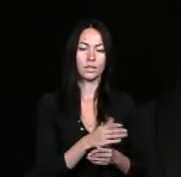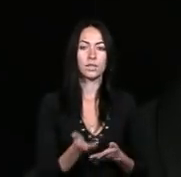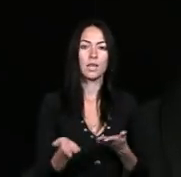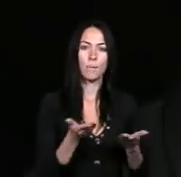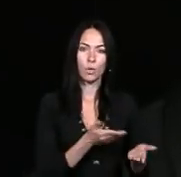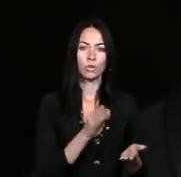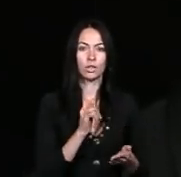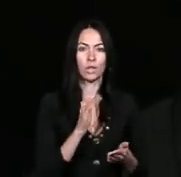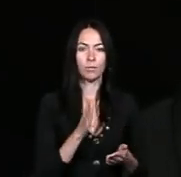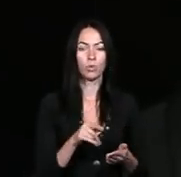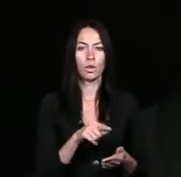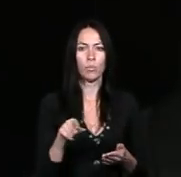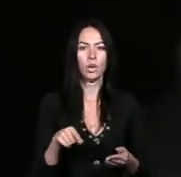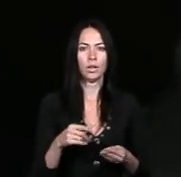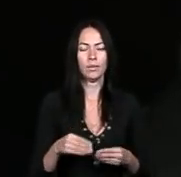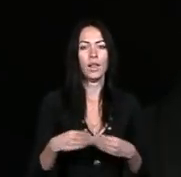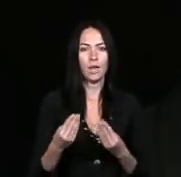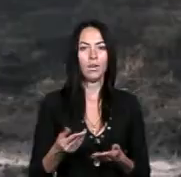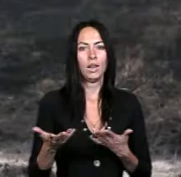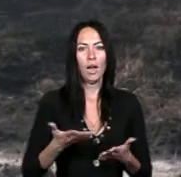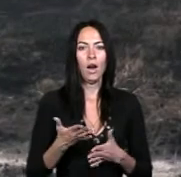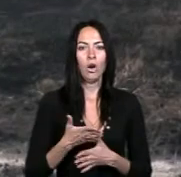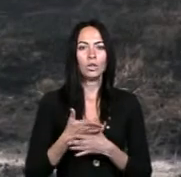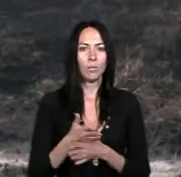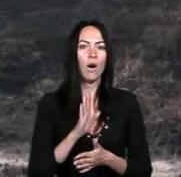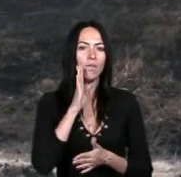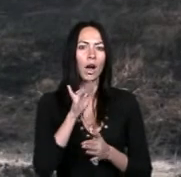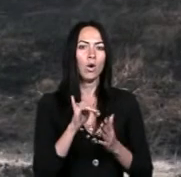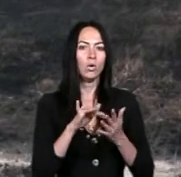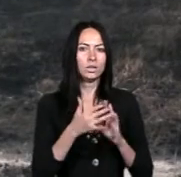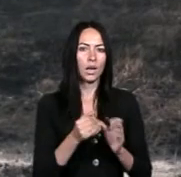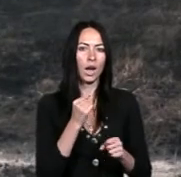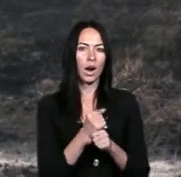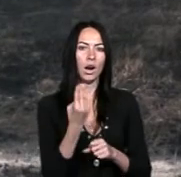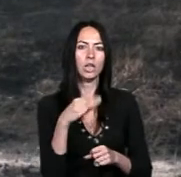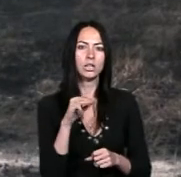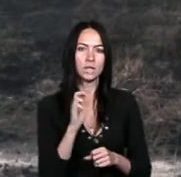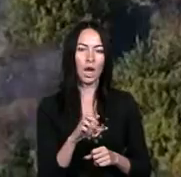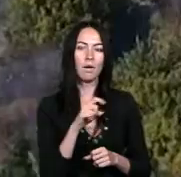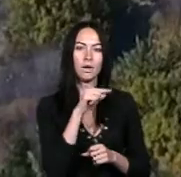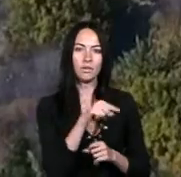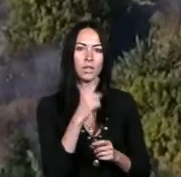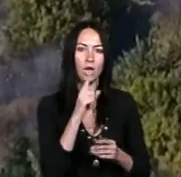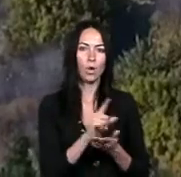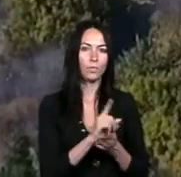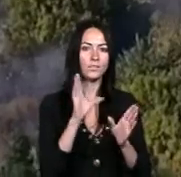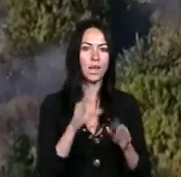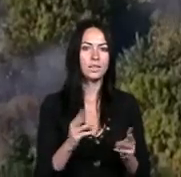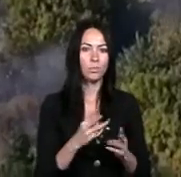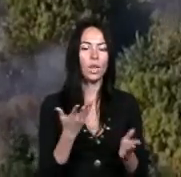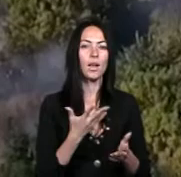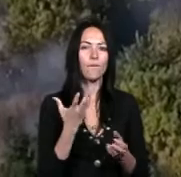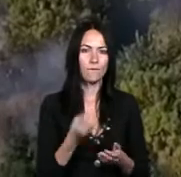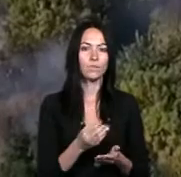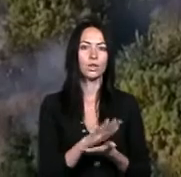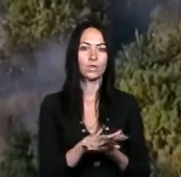запрошені і будемо їм оказувати допомогу. Вранці у селі облаштували штаб. Звідси координують гасіння пожежі, яка все ще триває у